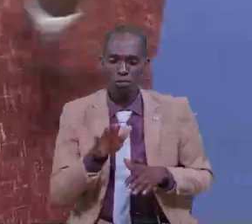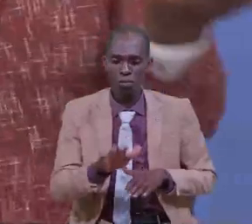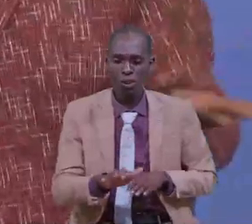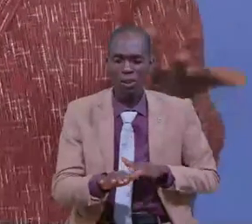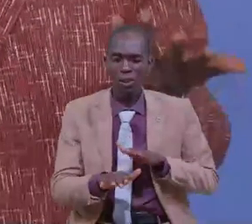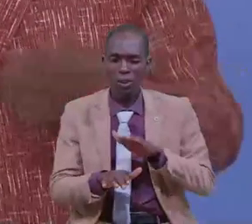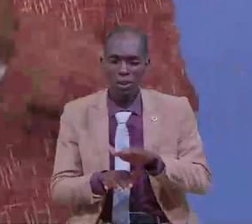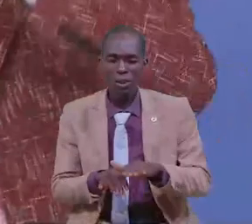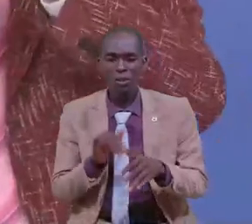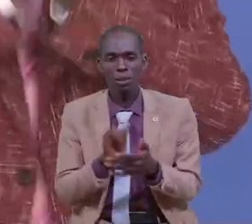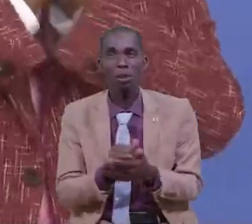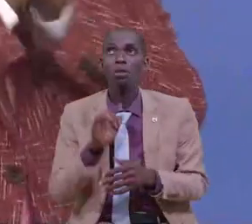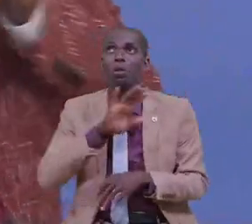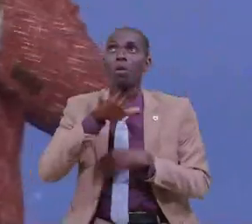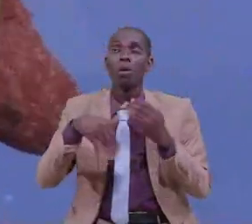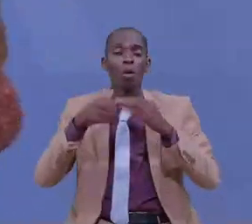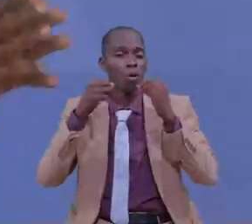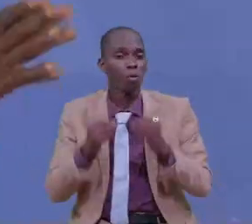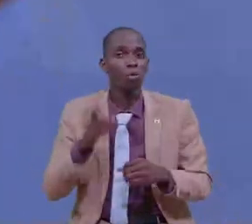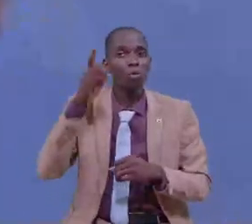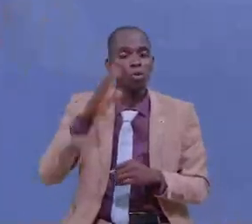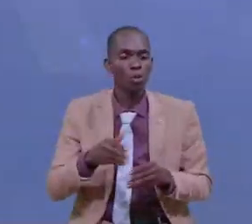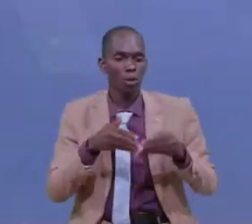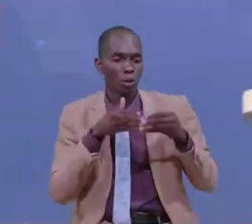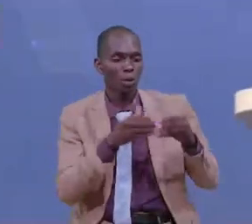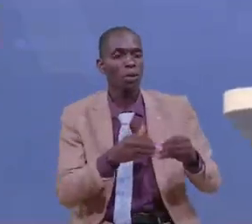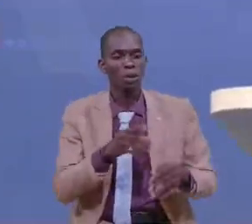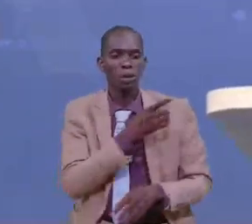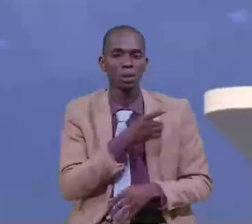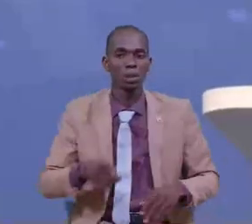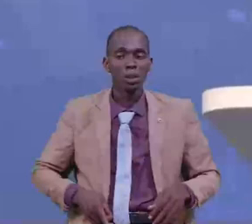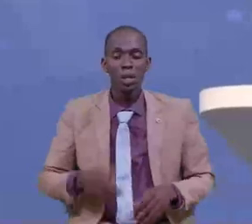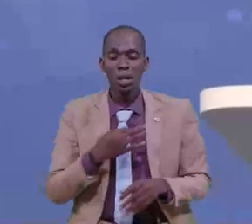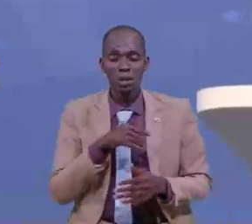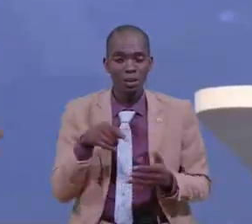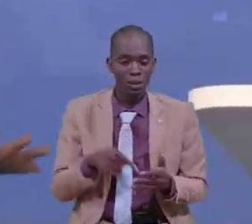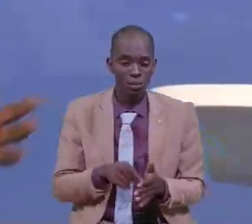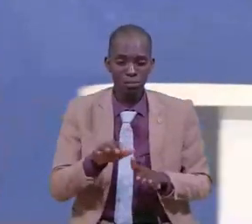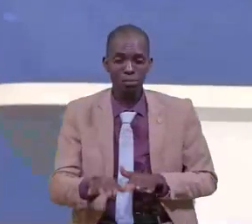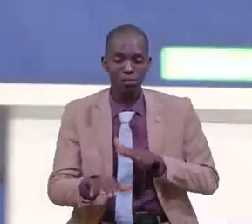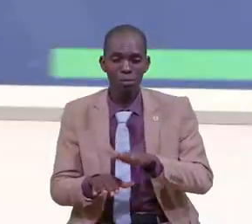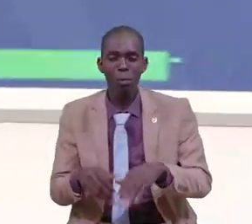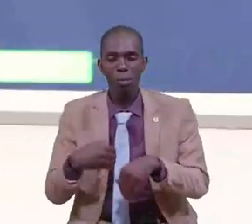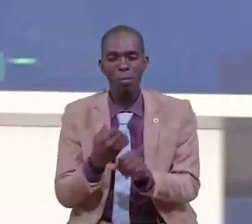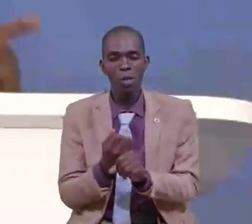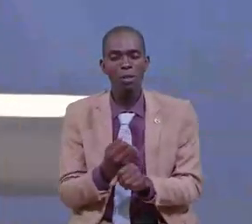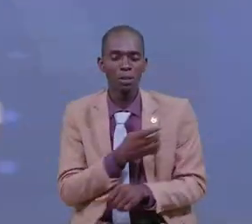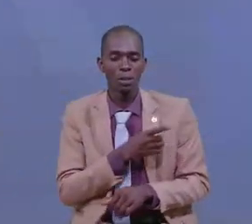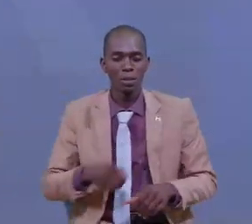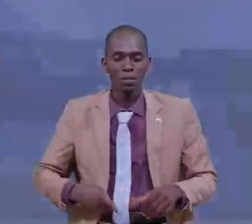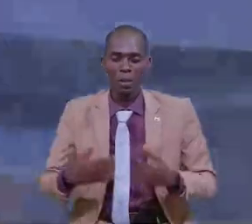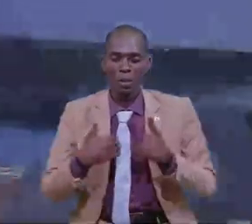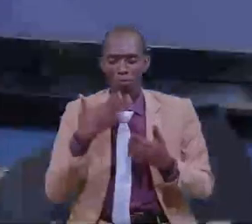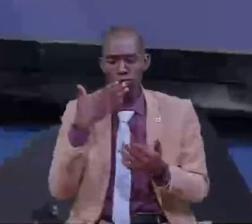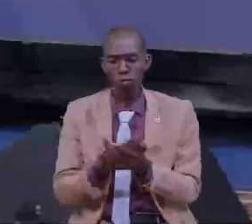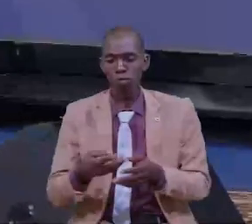Dieu Tout-Puissant l'a fait passer. Et ces pas constituent le chemin pour